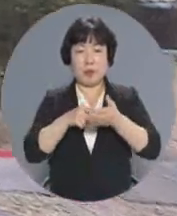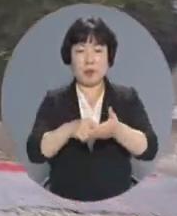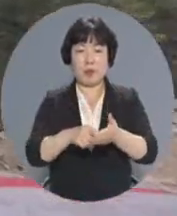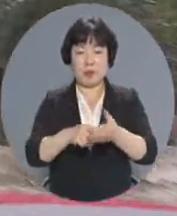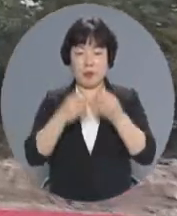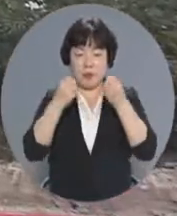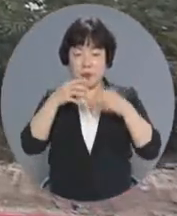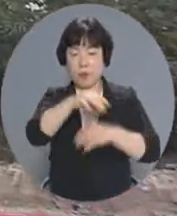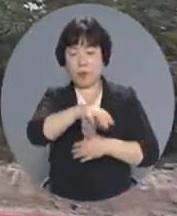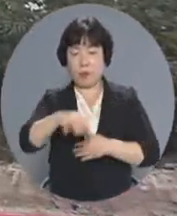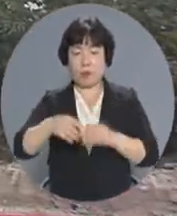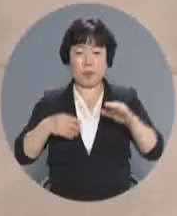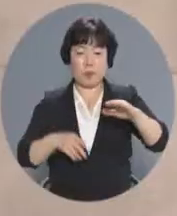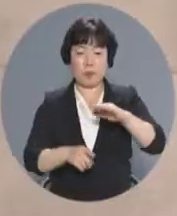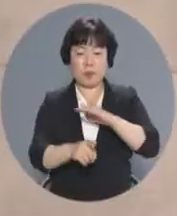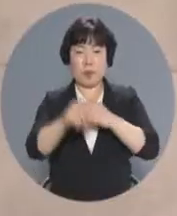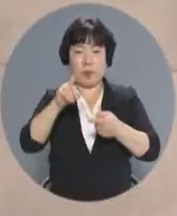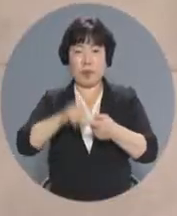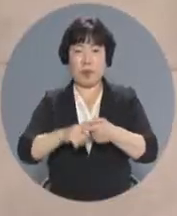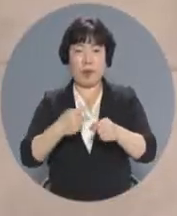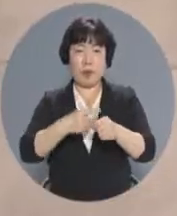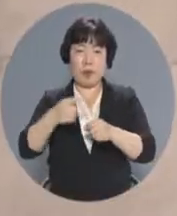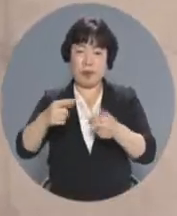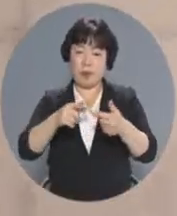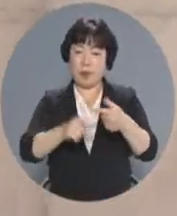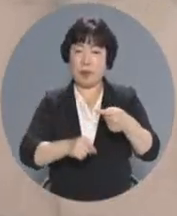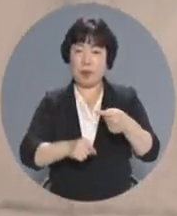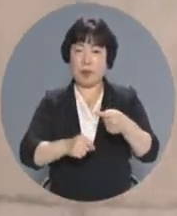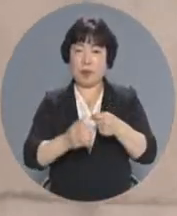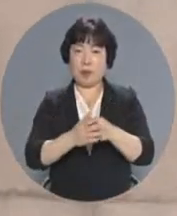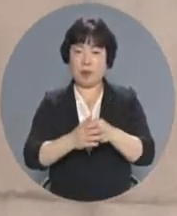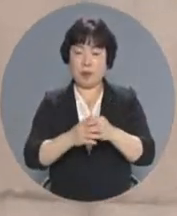신청사 일대 지중화 사업은 이르면 내년 1월쯤